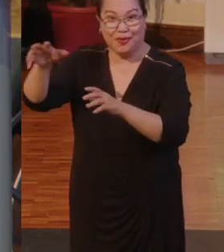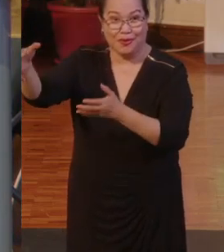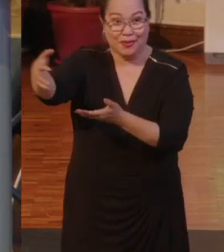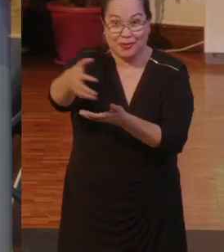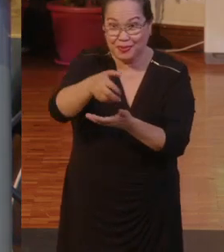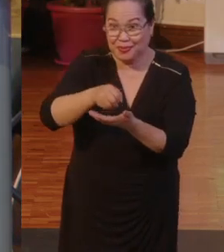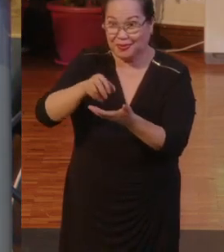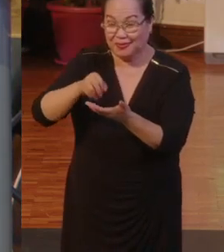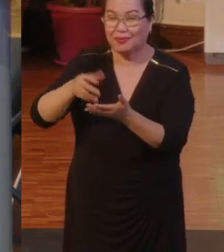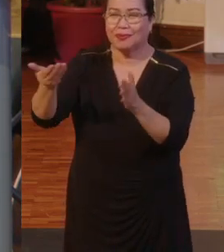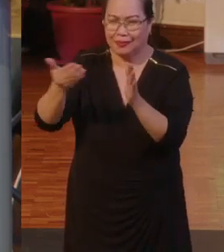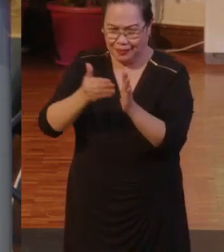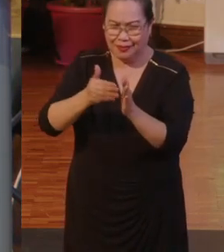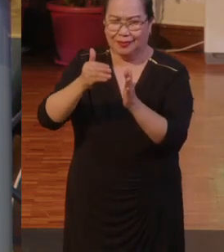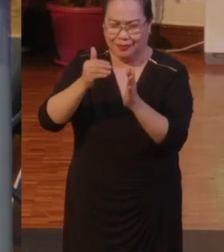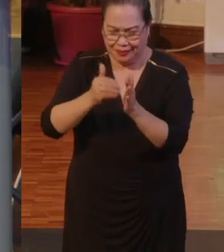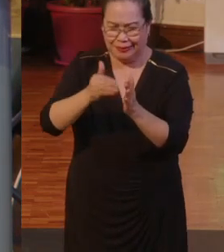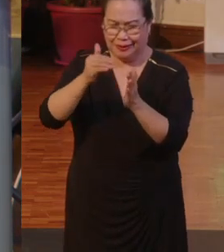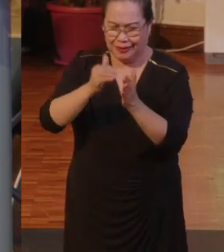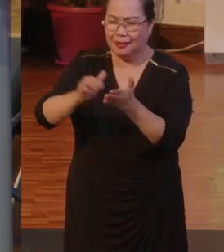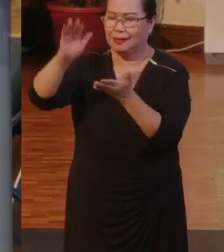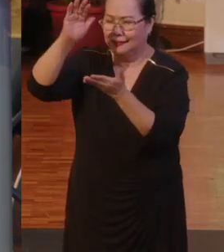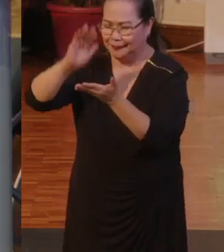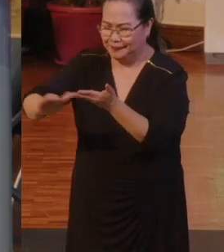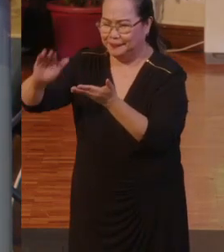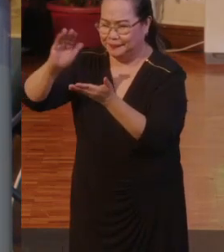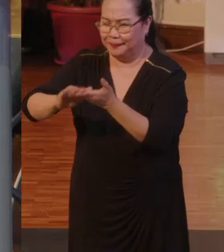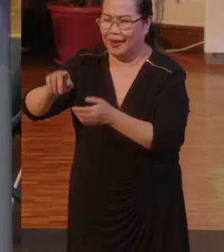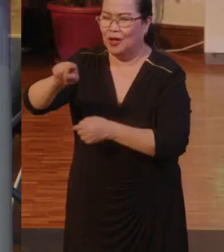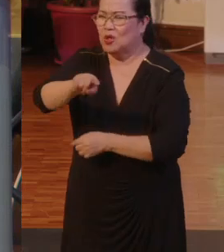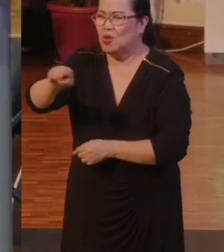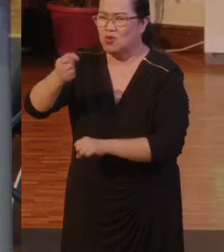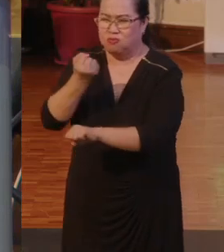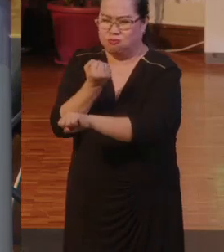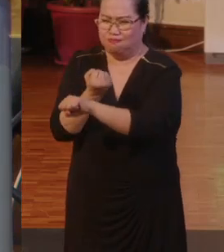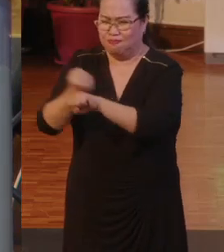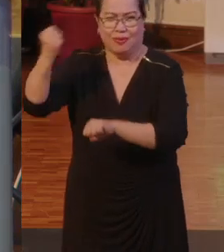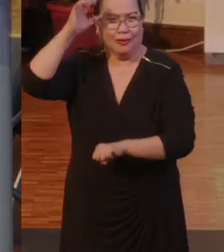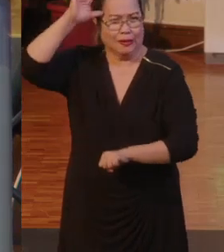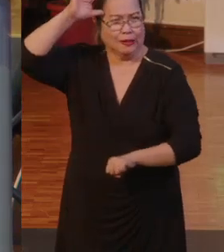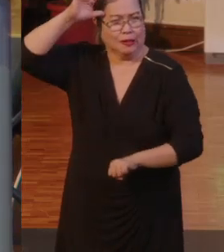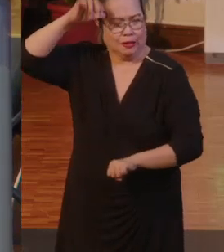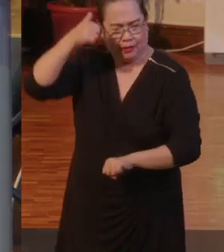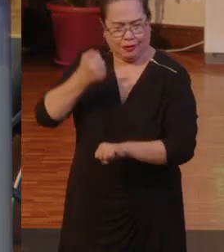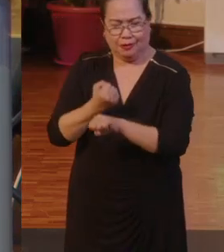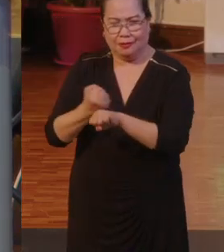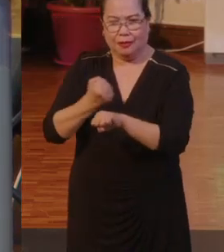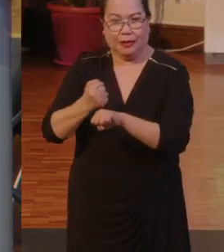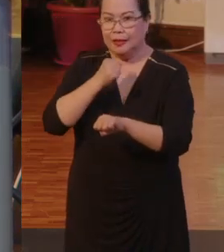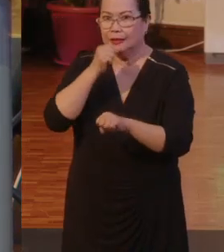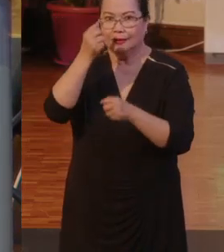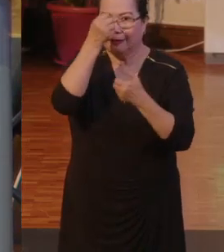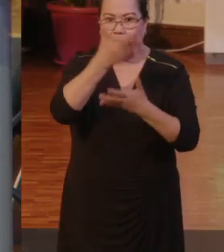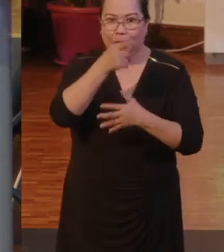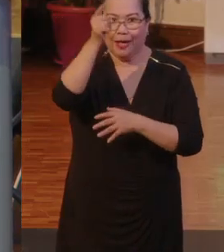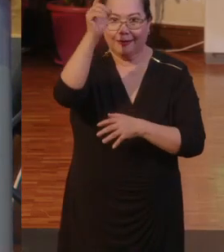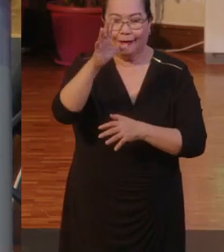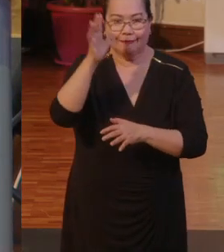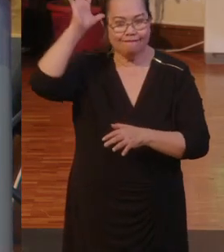na pinatawad at sinaklolo sila kahit na sila ay matigas ang ulo, kahit na sila ay hindi sumusunod sa